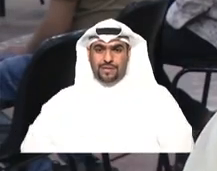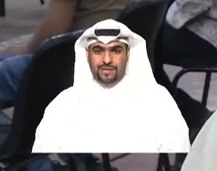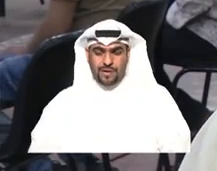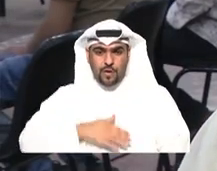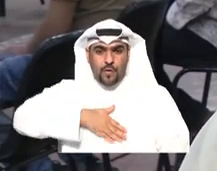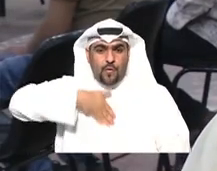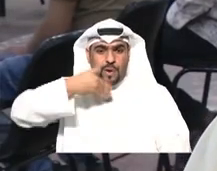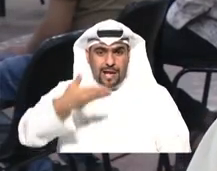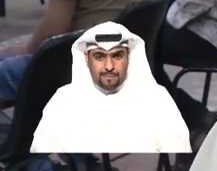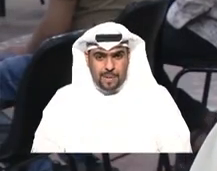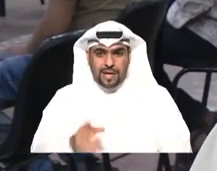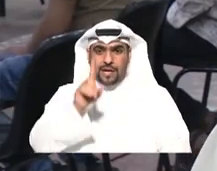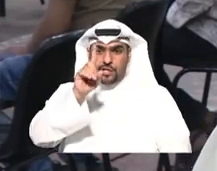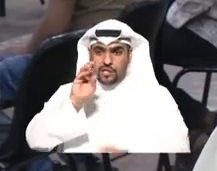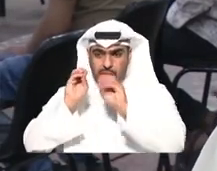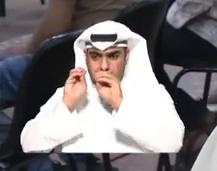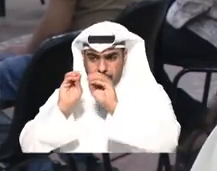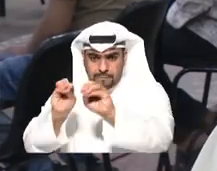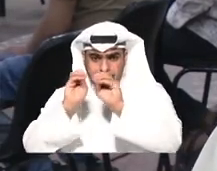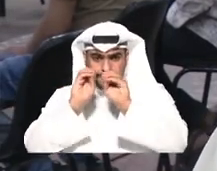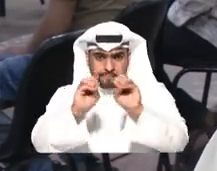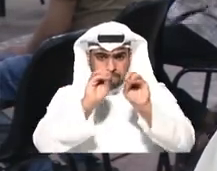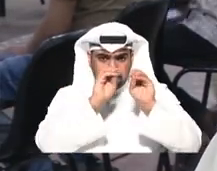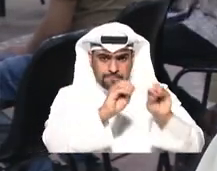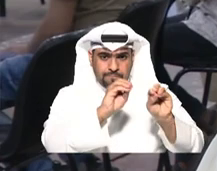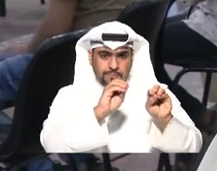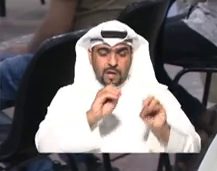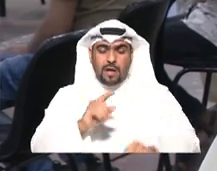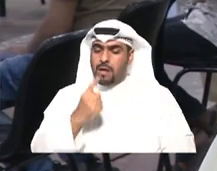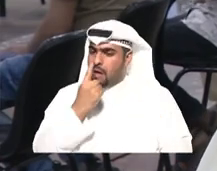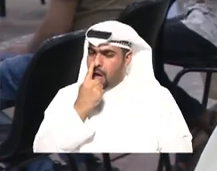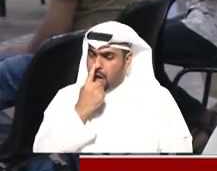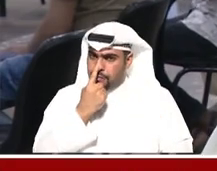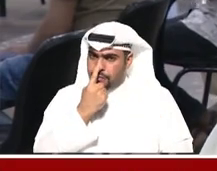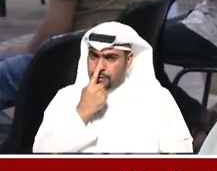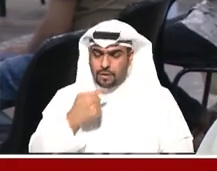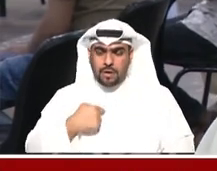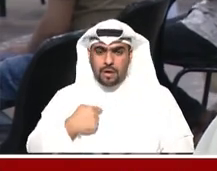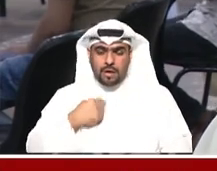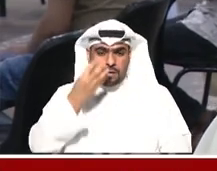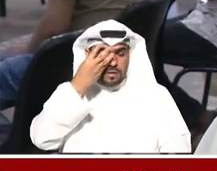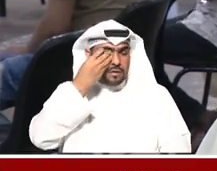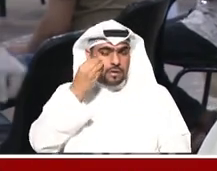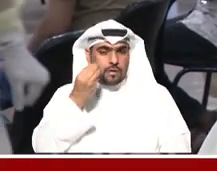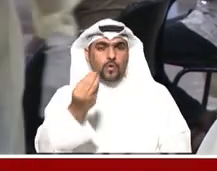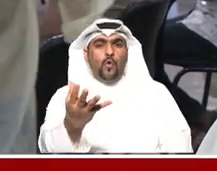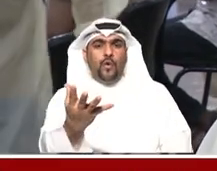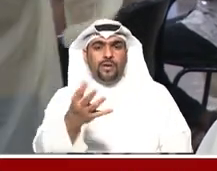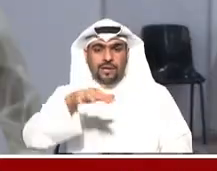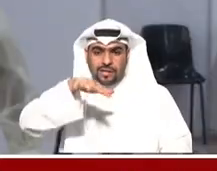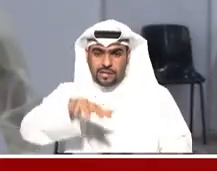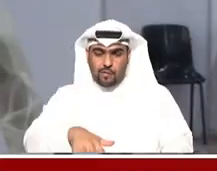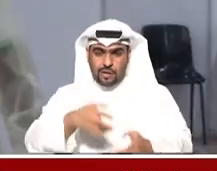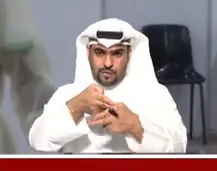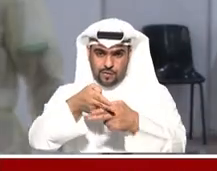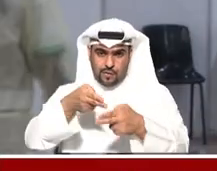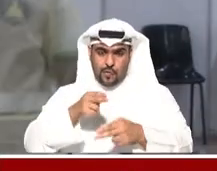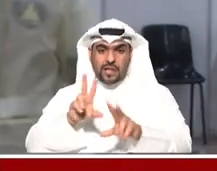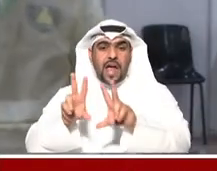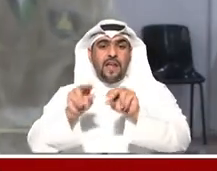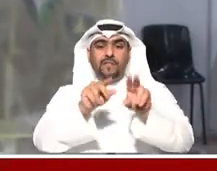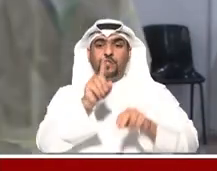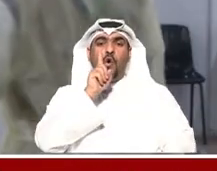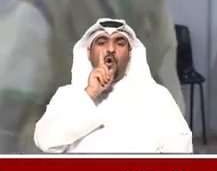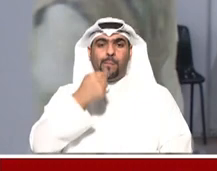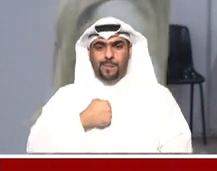ونتمنى نضحي بوقتنا بروحنا بأجسادنا كرمال هالدولة، كرمال هي أم. أنا بحس بالفخر جدا،